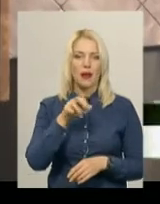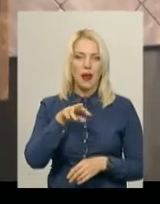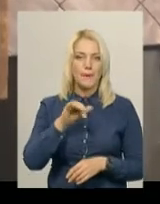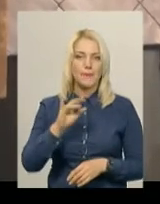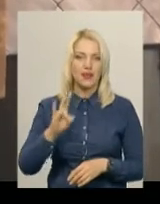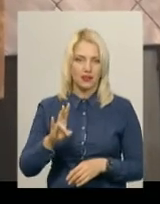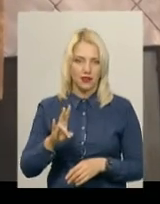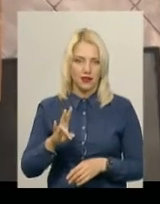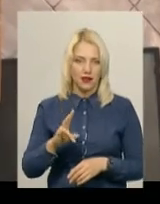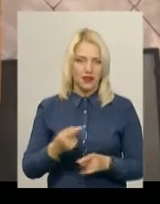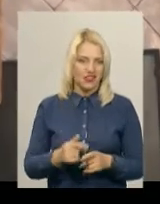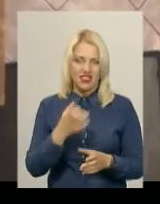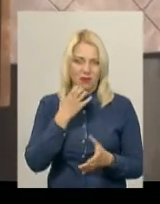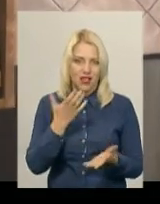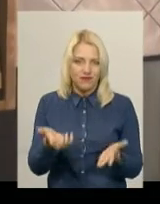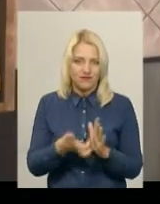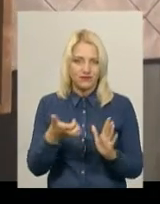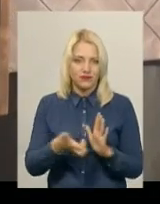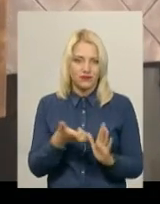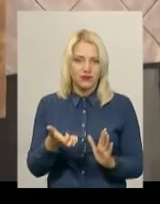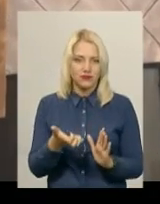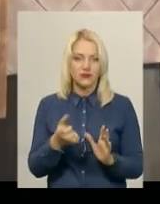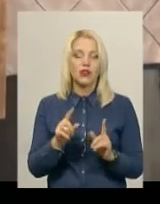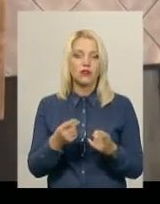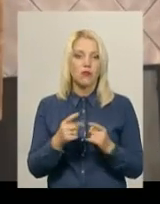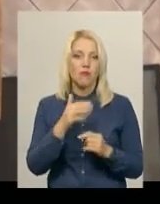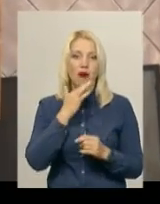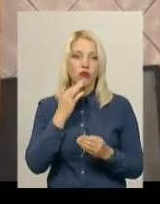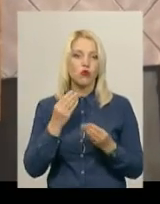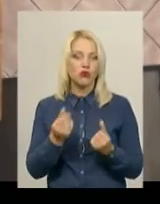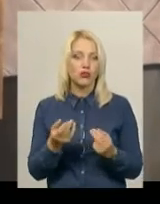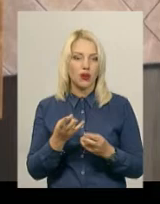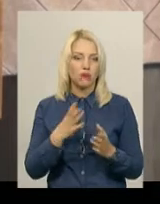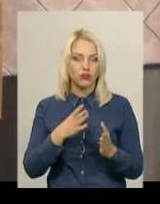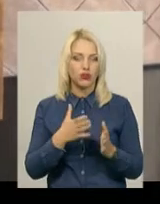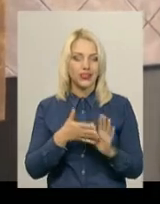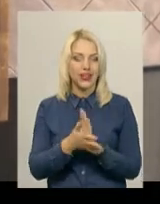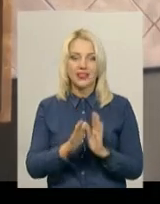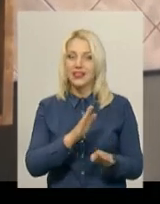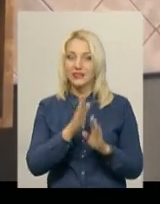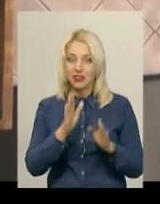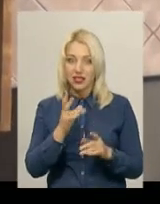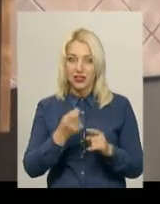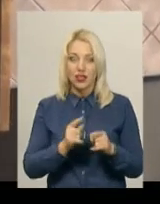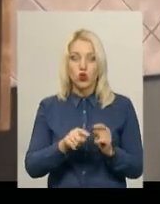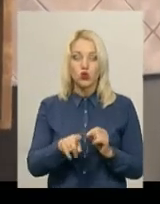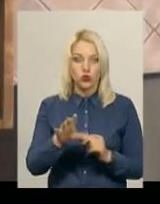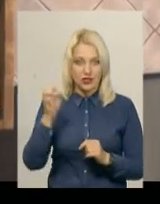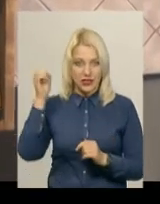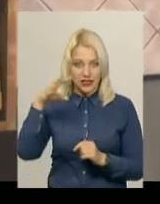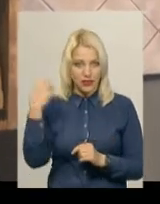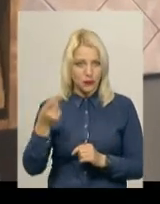Практично цього тепла і не було, тому що дуже багато грошей. Треба було не тільки на те, що йшло на світло,